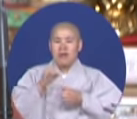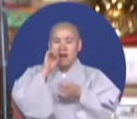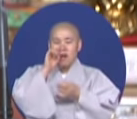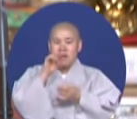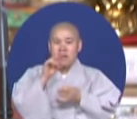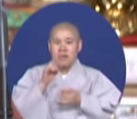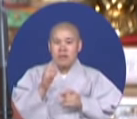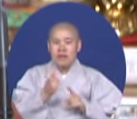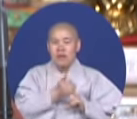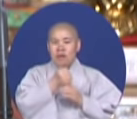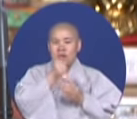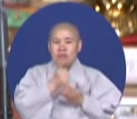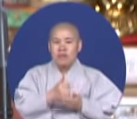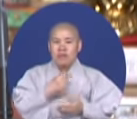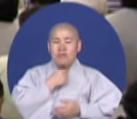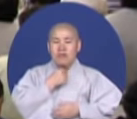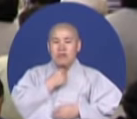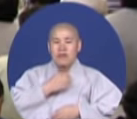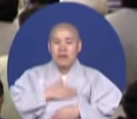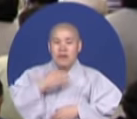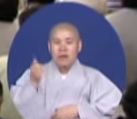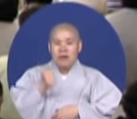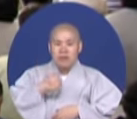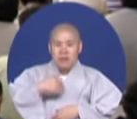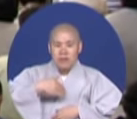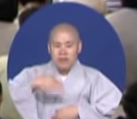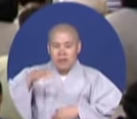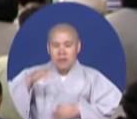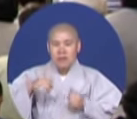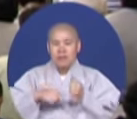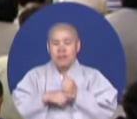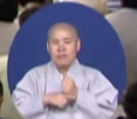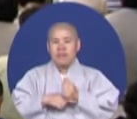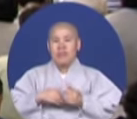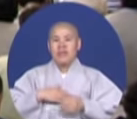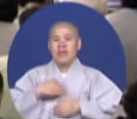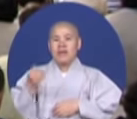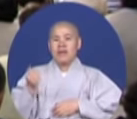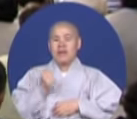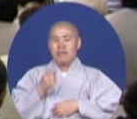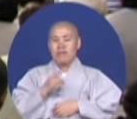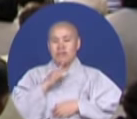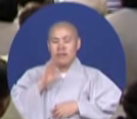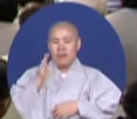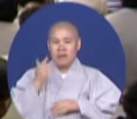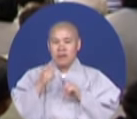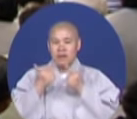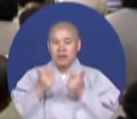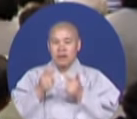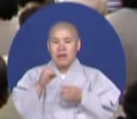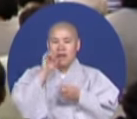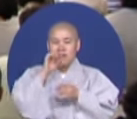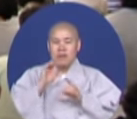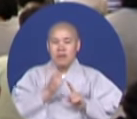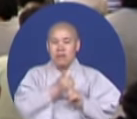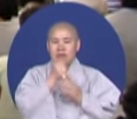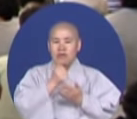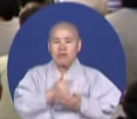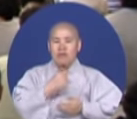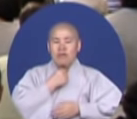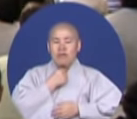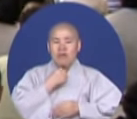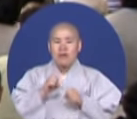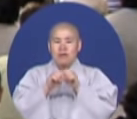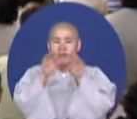타고 간다. 이게 성원이에요. 내 힘으로만 되는 게 아니라 그 아미타불의 원력,